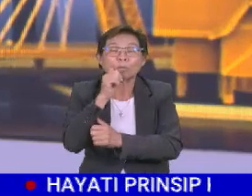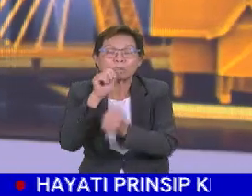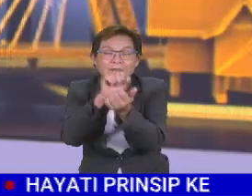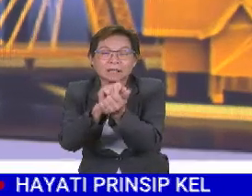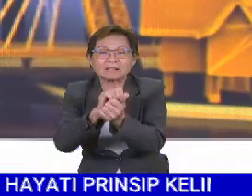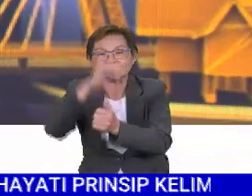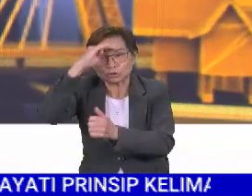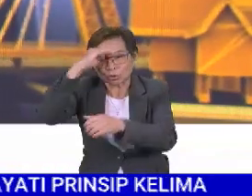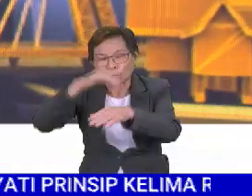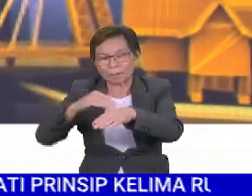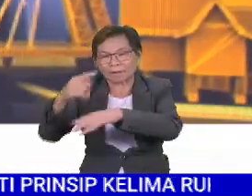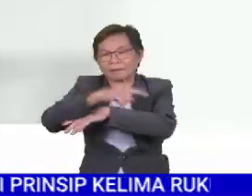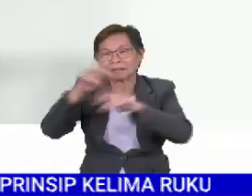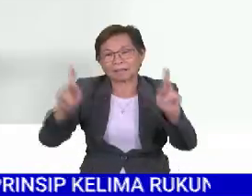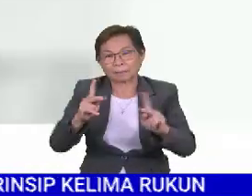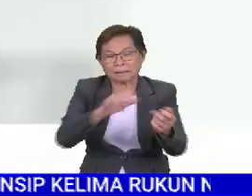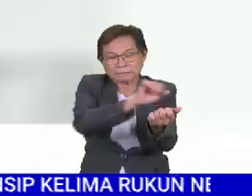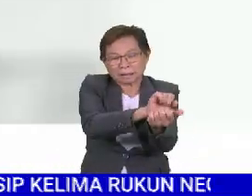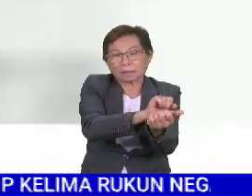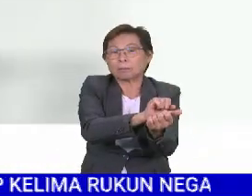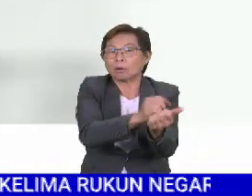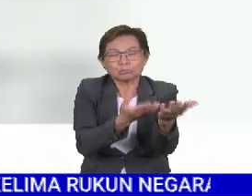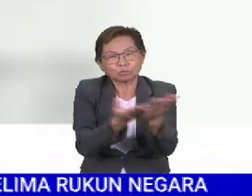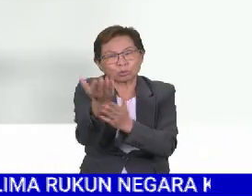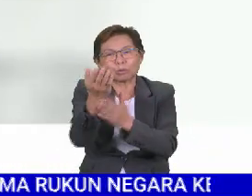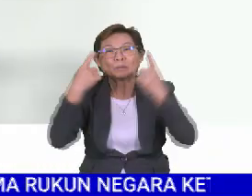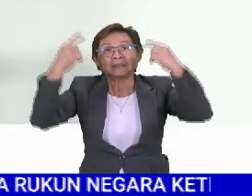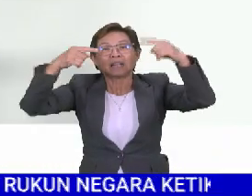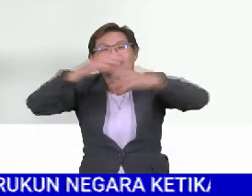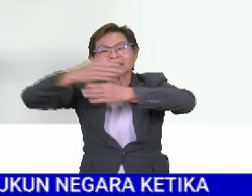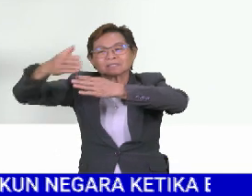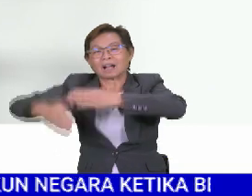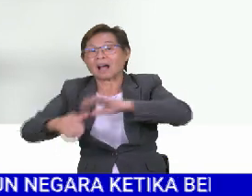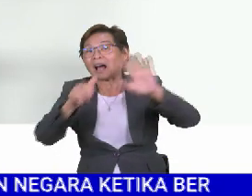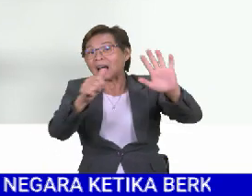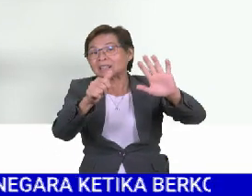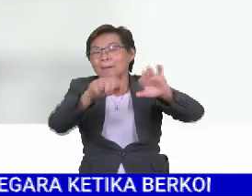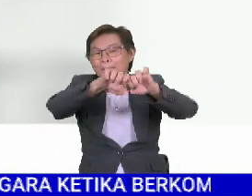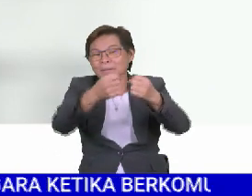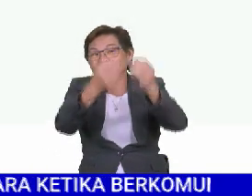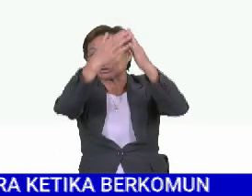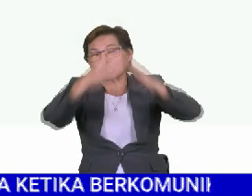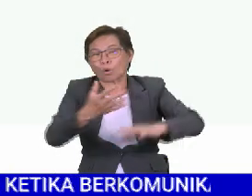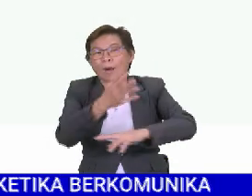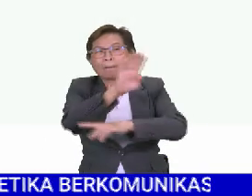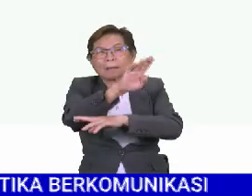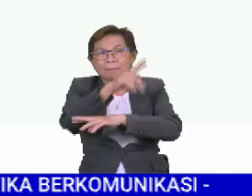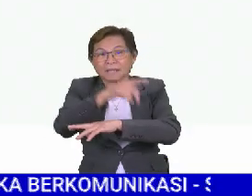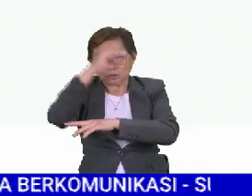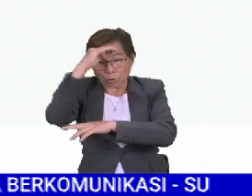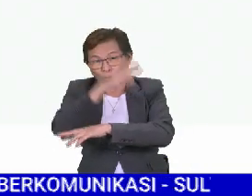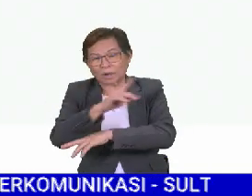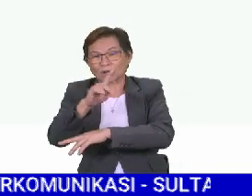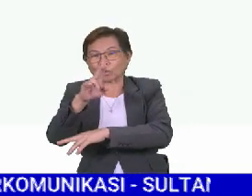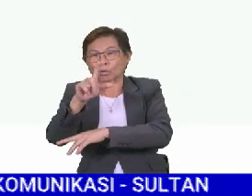di Johar Baru pada Kamis tangkapan tersebut sekaligus berjaya menyelesaikan 6 kiss pecah rumah di Batu Pahat JORR baru dan